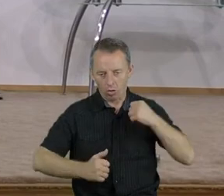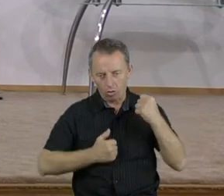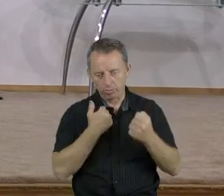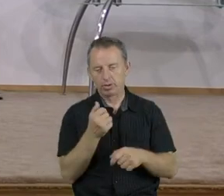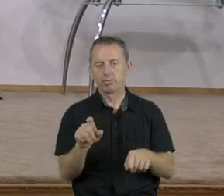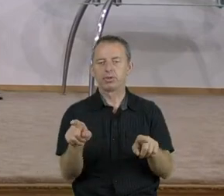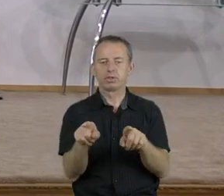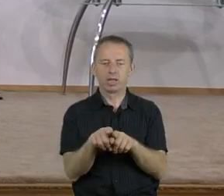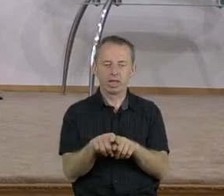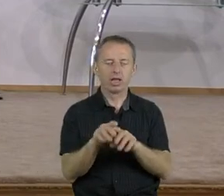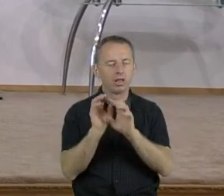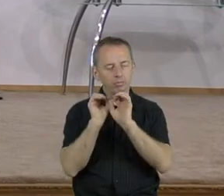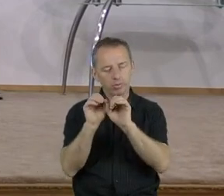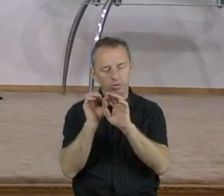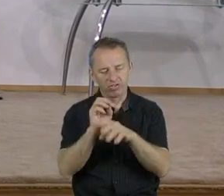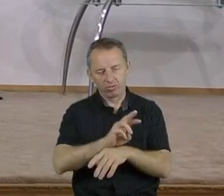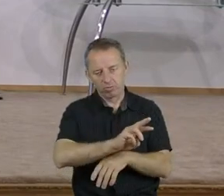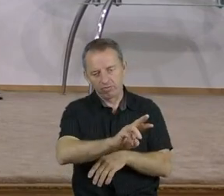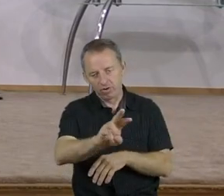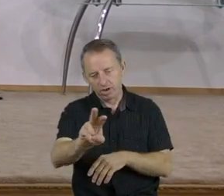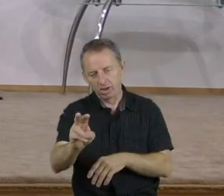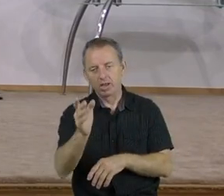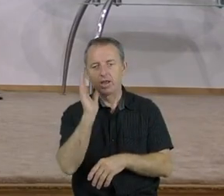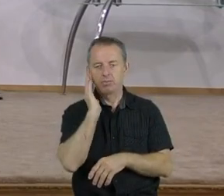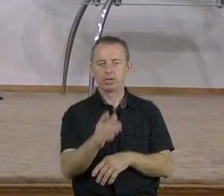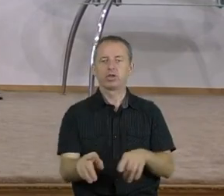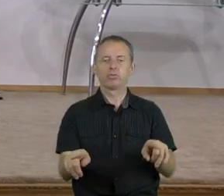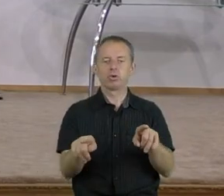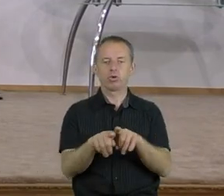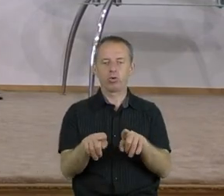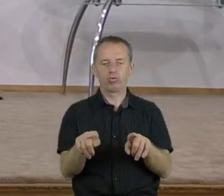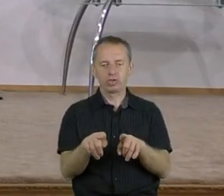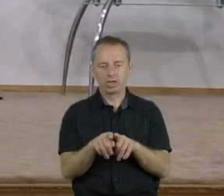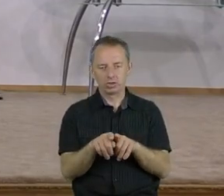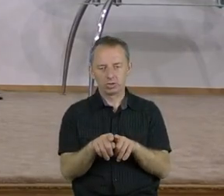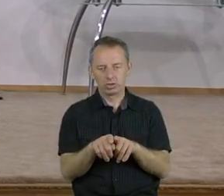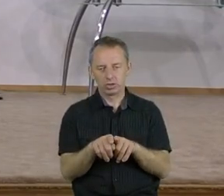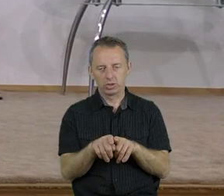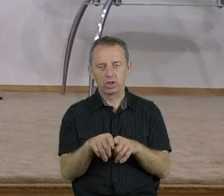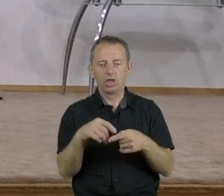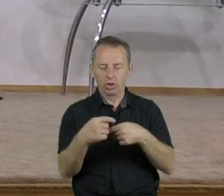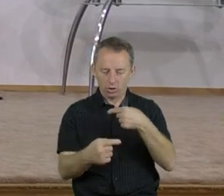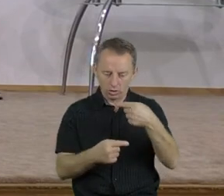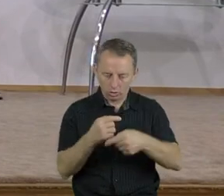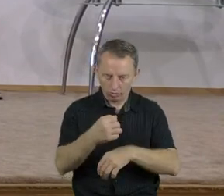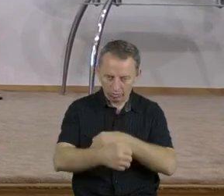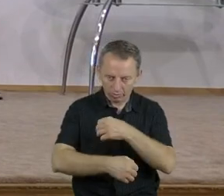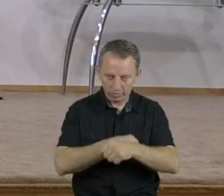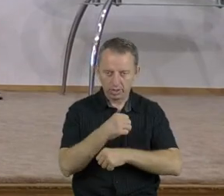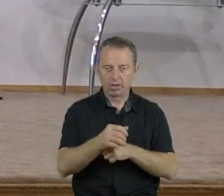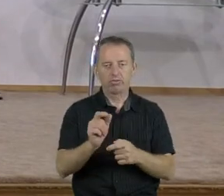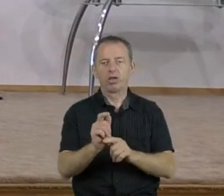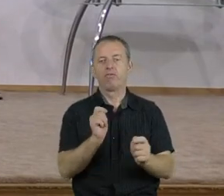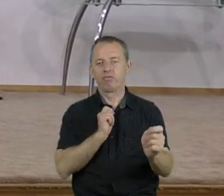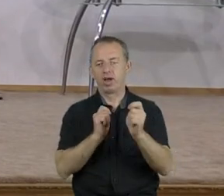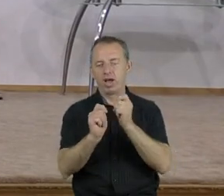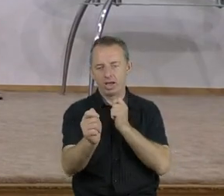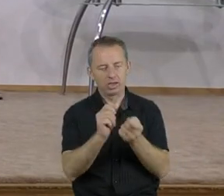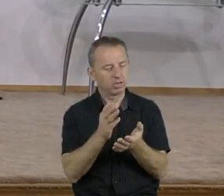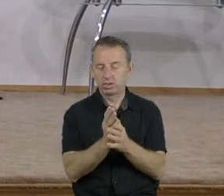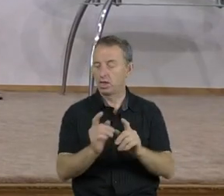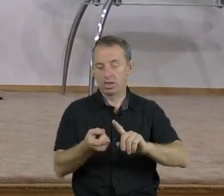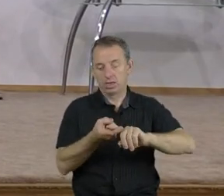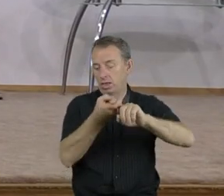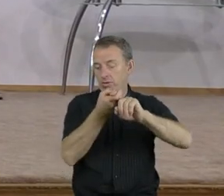też poinformować Was, że będziemy również kontynuować tę pracę w ciągu wakacji. Nie zawieszamy